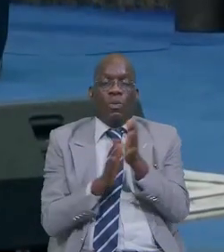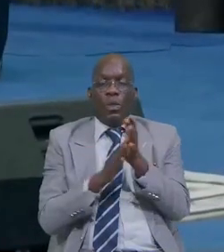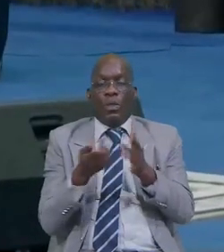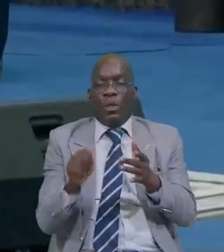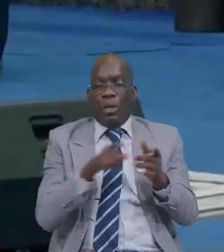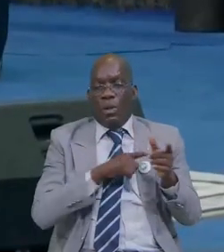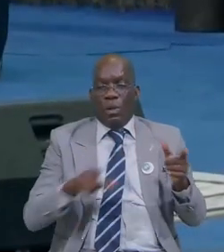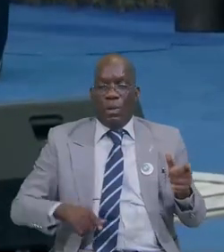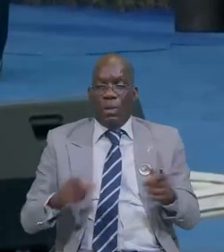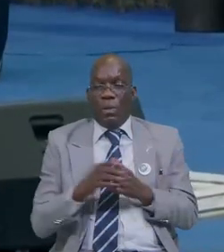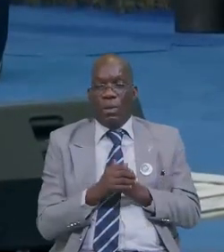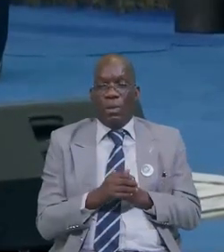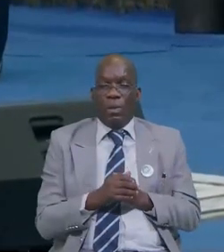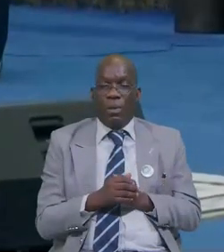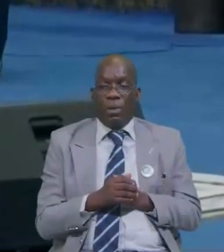Gloire à Dieu.